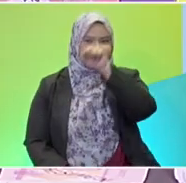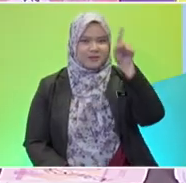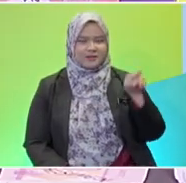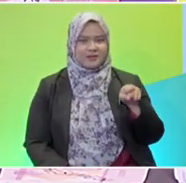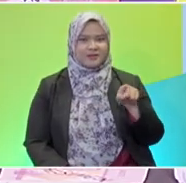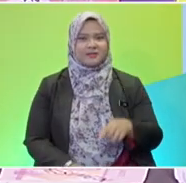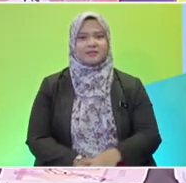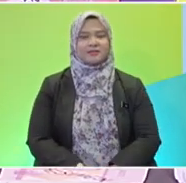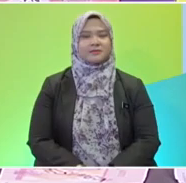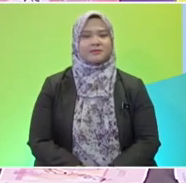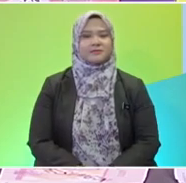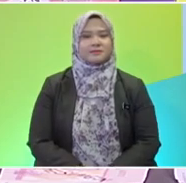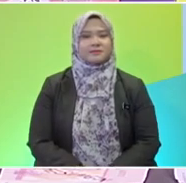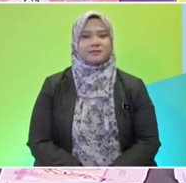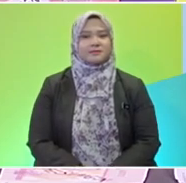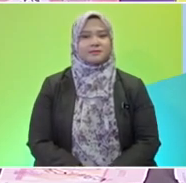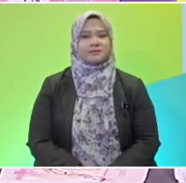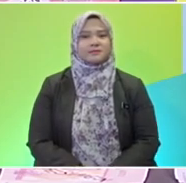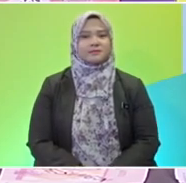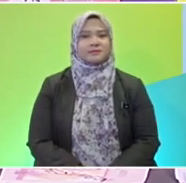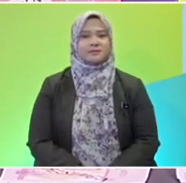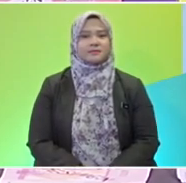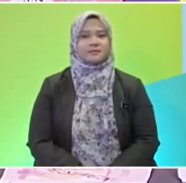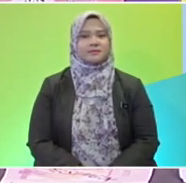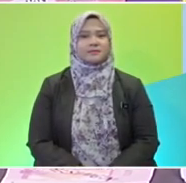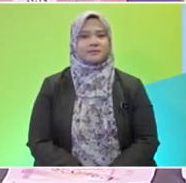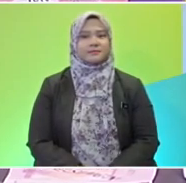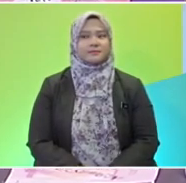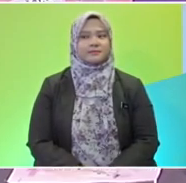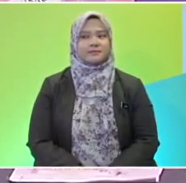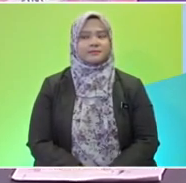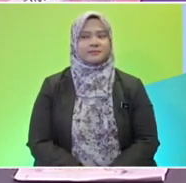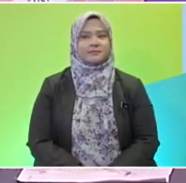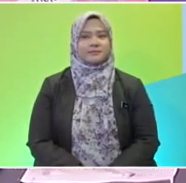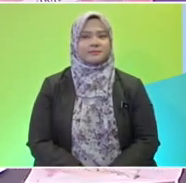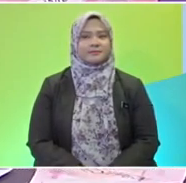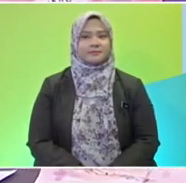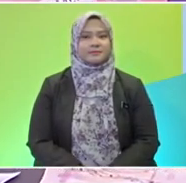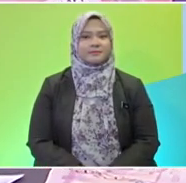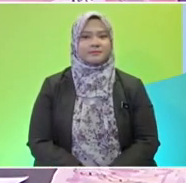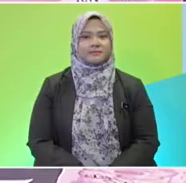bersama-sama satu dua tiga ah lanjut skill lanjut